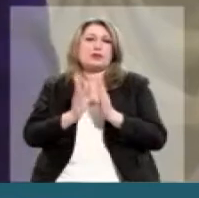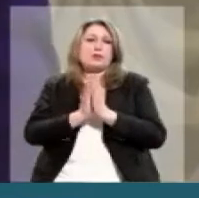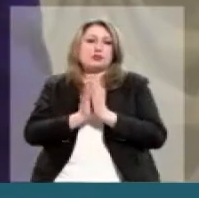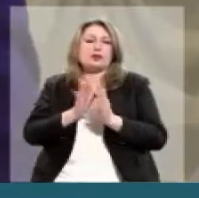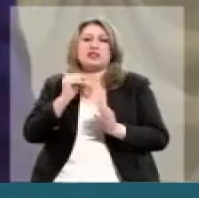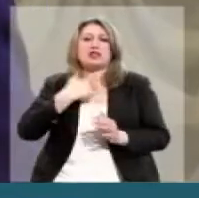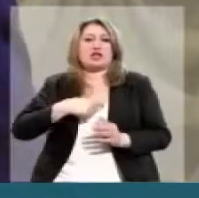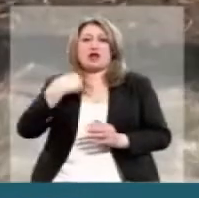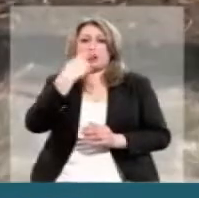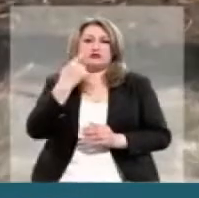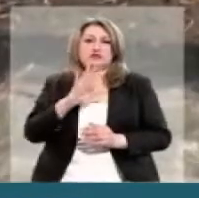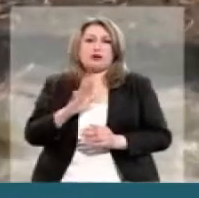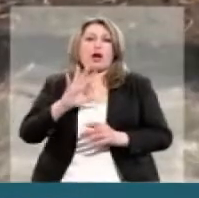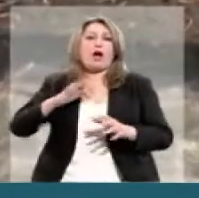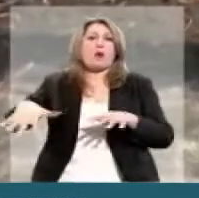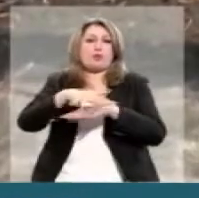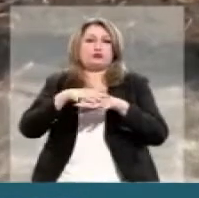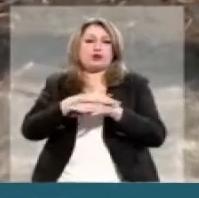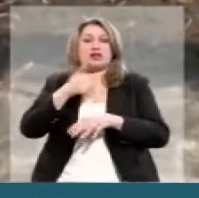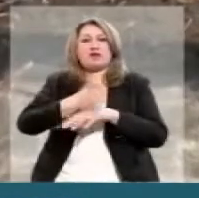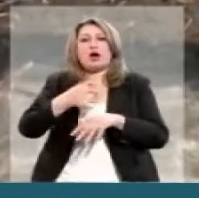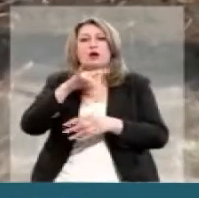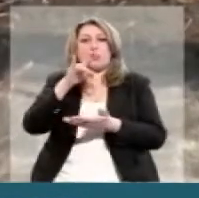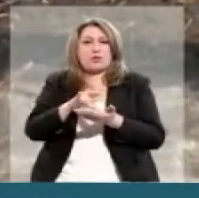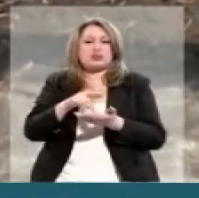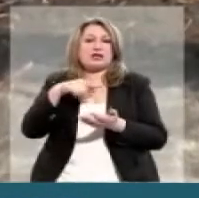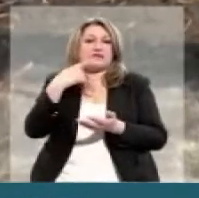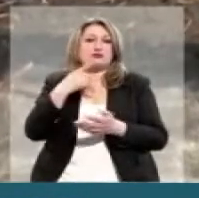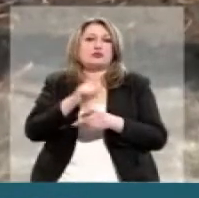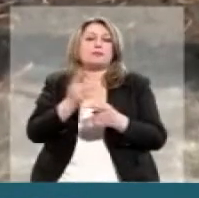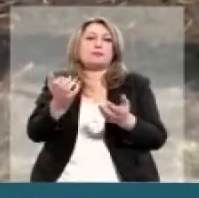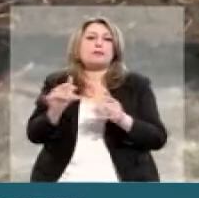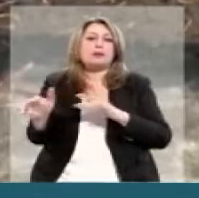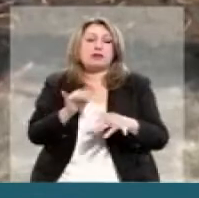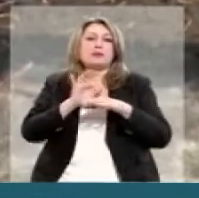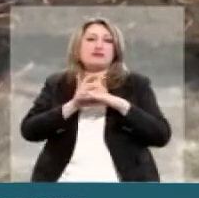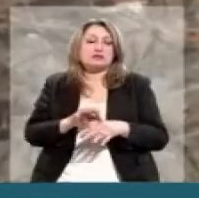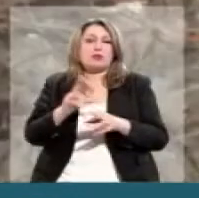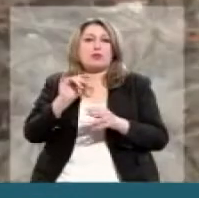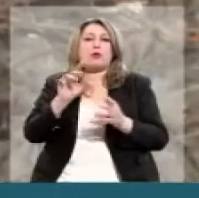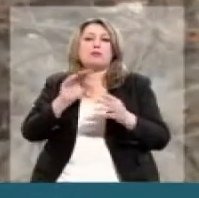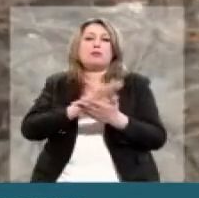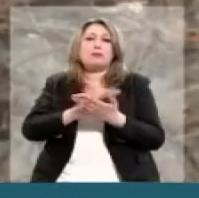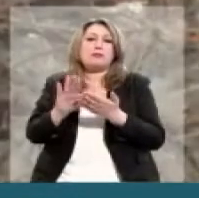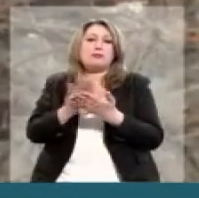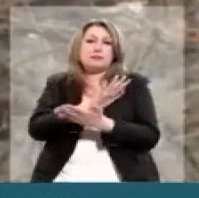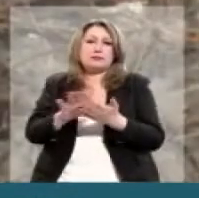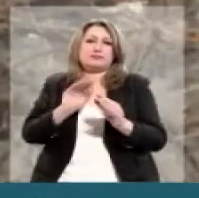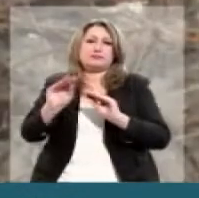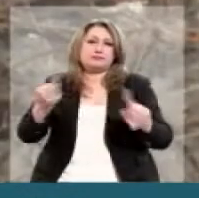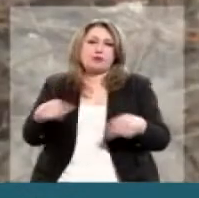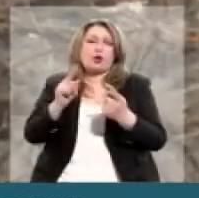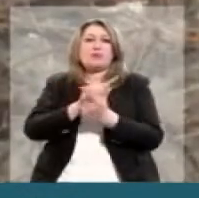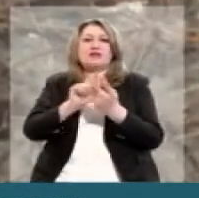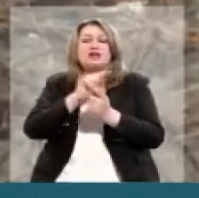не личного характера, а общего. Глава областного центра напомнил также и о мероприятиях, проводимых по благоустройству города. Это